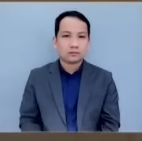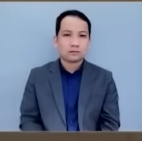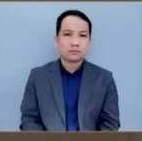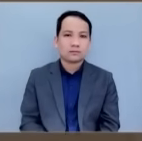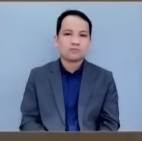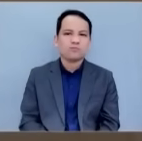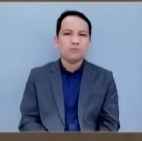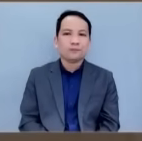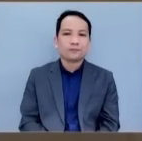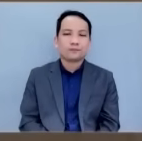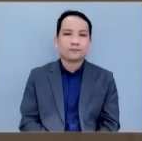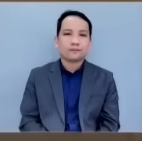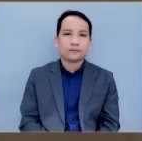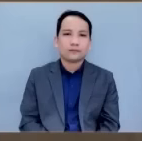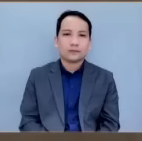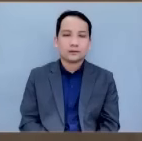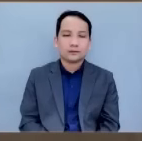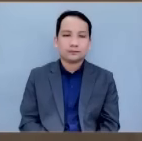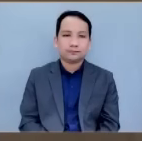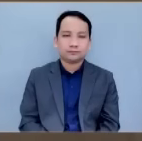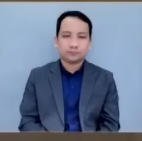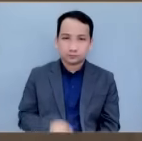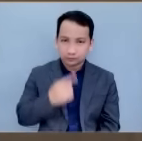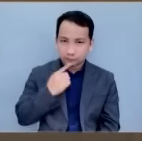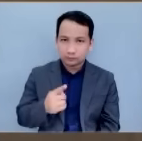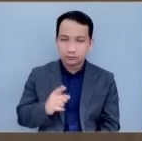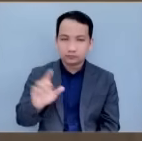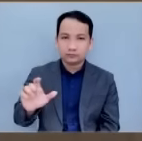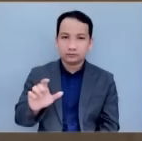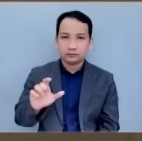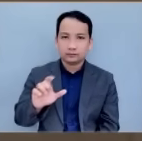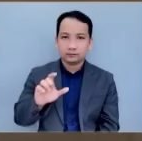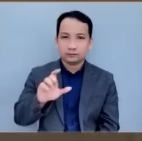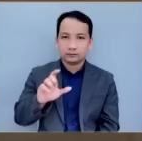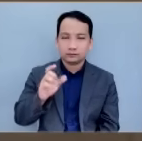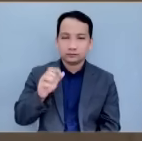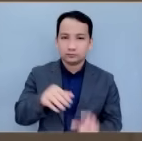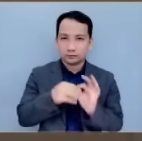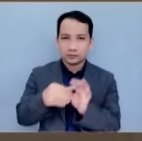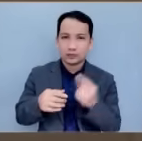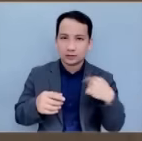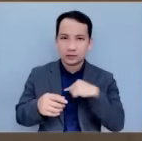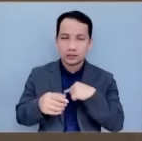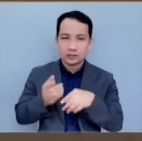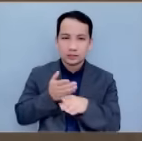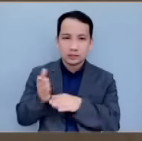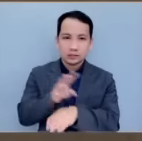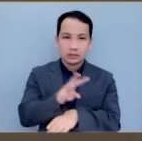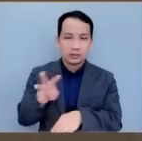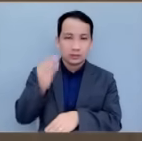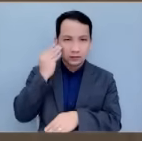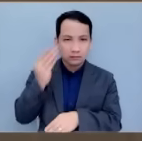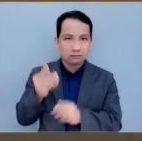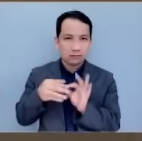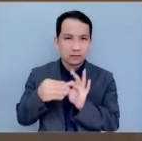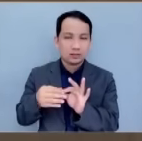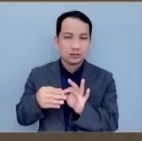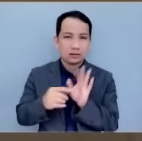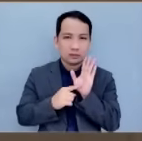of doing business, exemplified by efforts to simplify tax payments, streamline regulations, and showcase